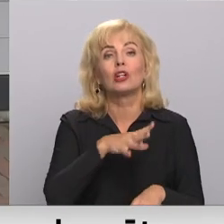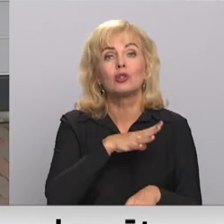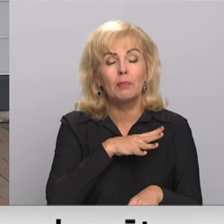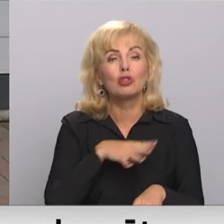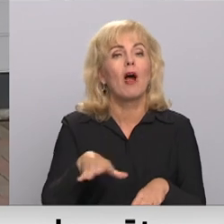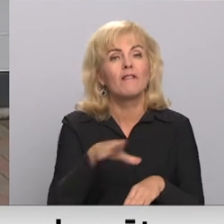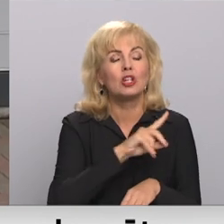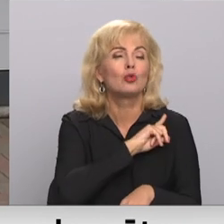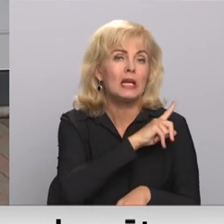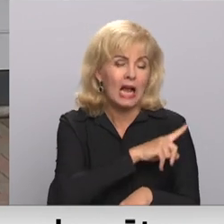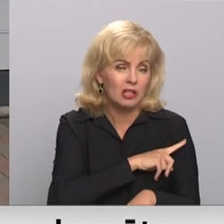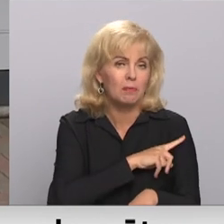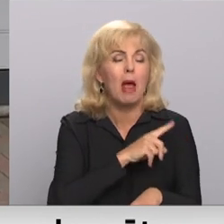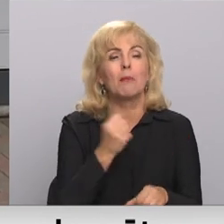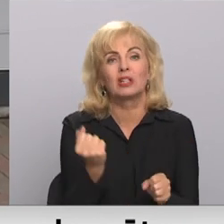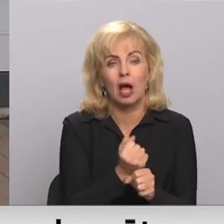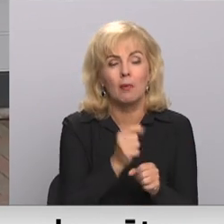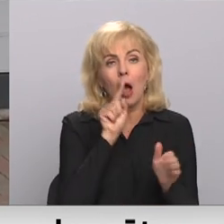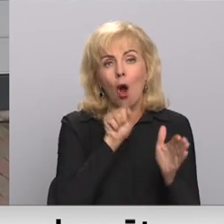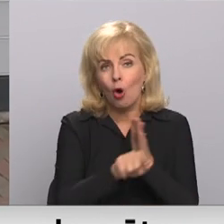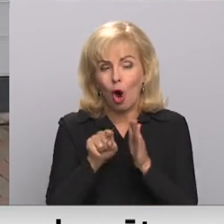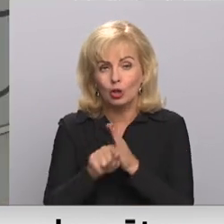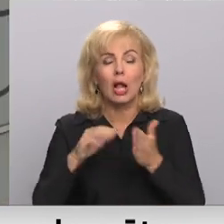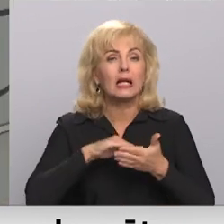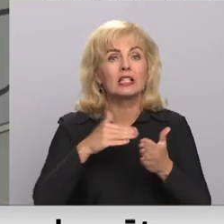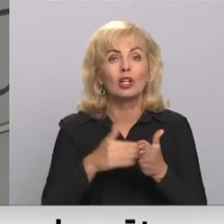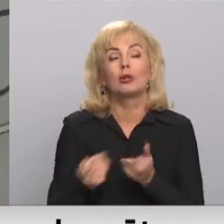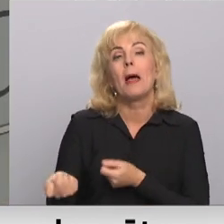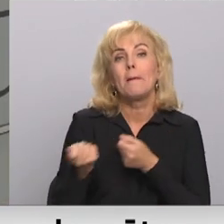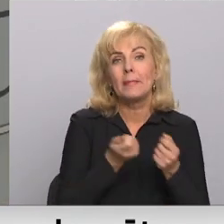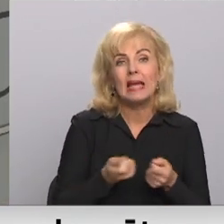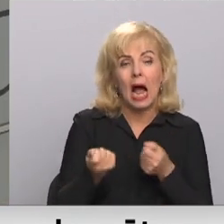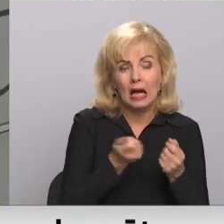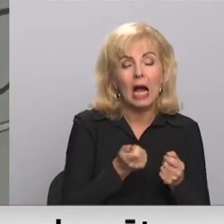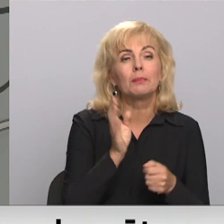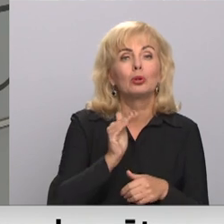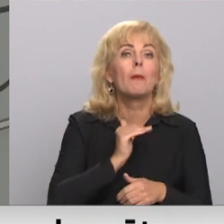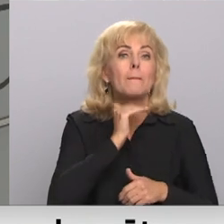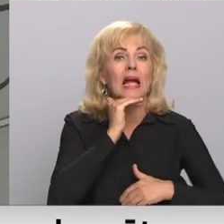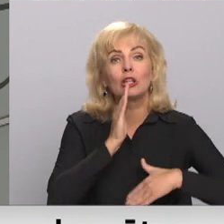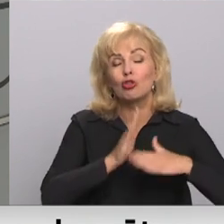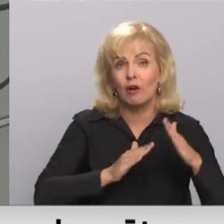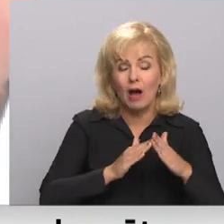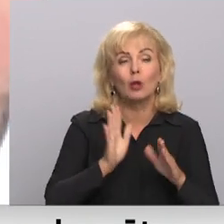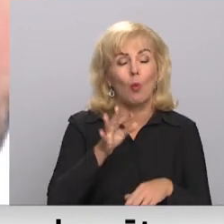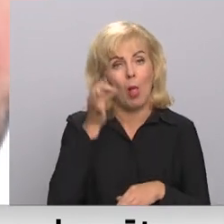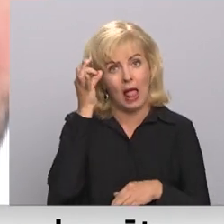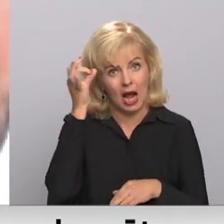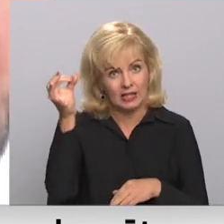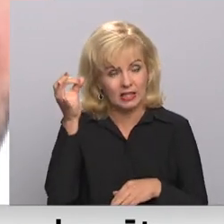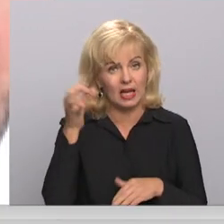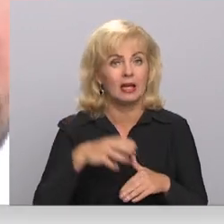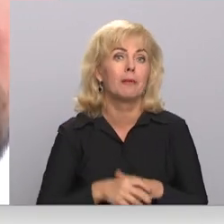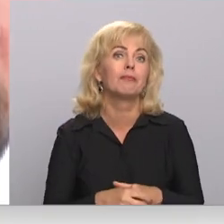visu iespējamo, tā teikt, lai kontrolētu situāciju, lai šīs te piegādes būtu pietiekoši kvalitīvas un laicīgas. Mēs